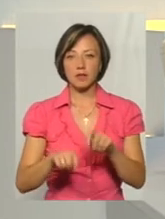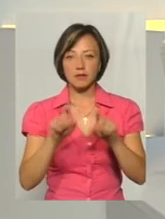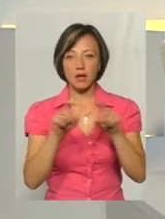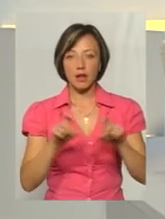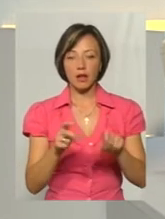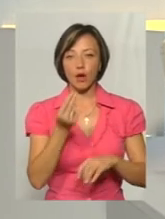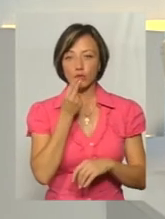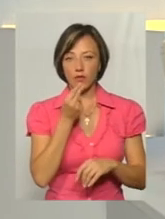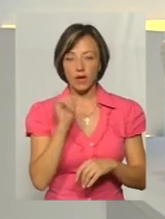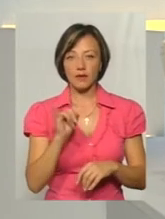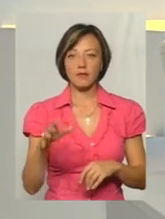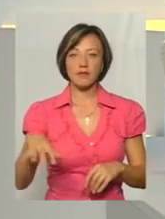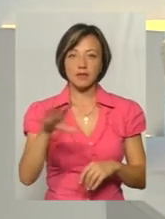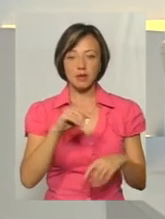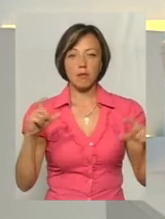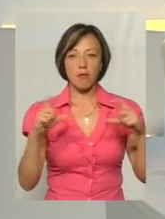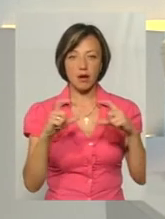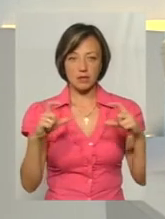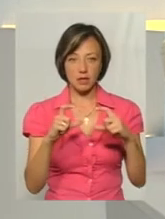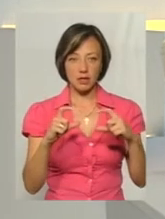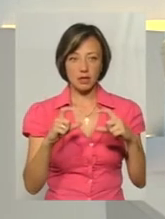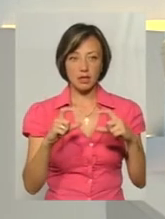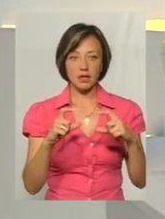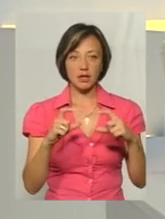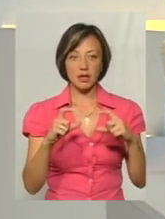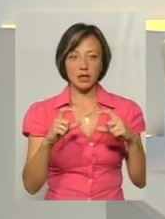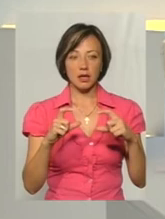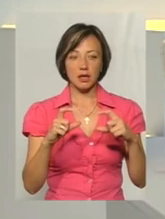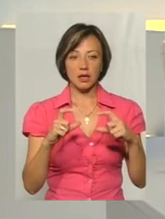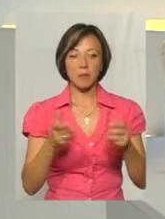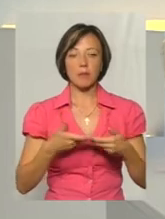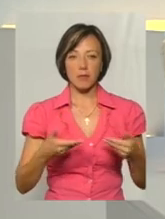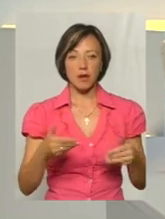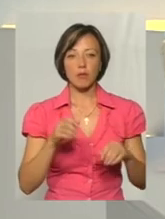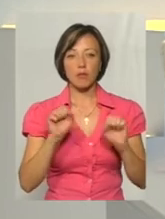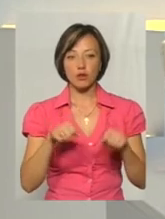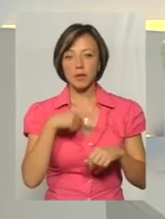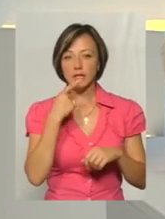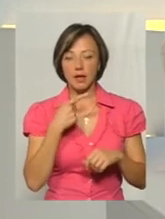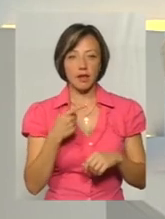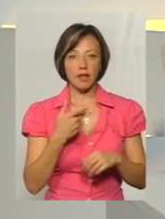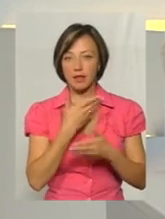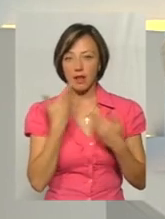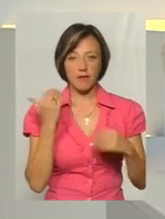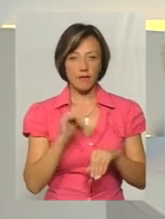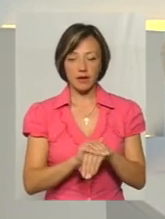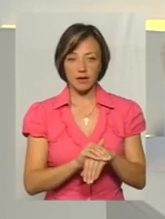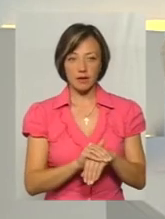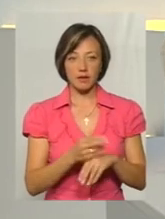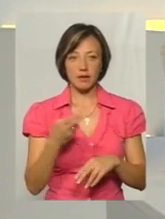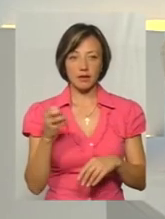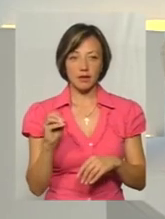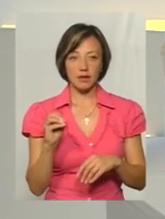закладах харчування і усіх магазинах. Так. Тобто ми можемо казати, що не виявлено фактів, де